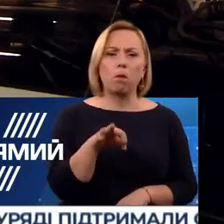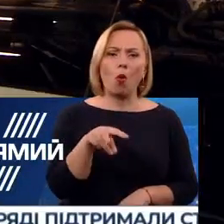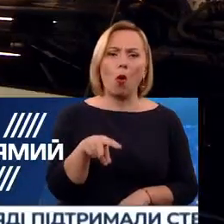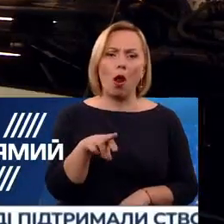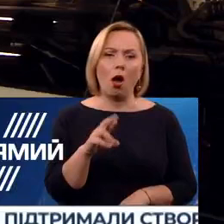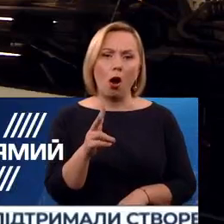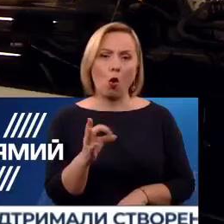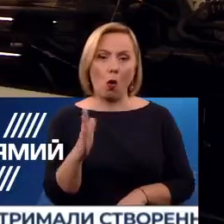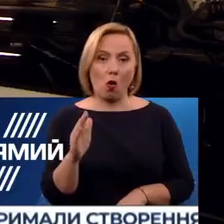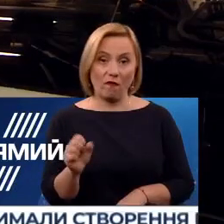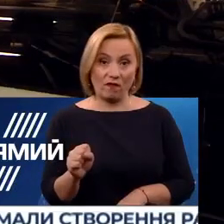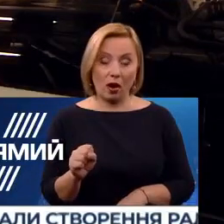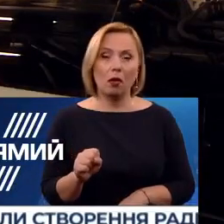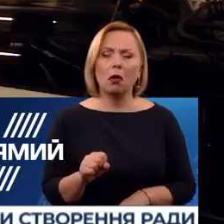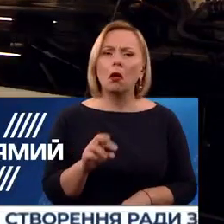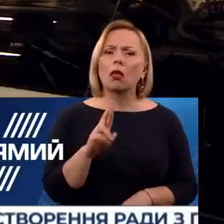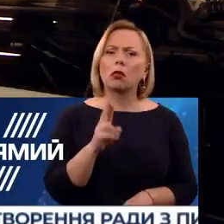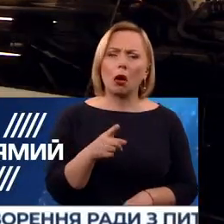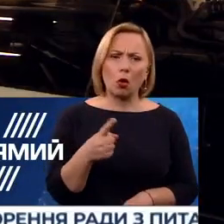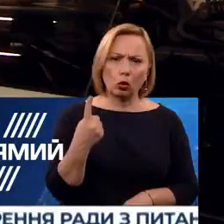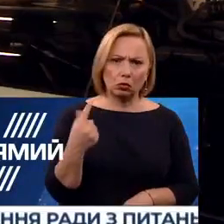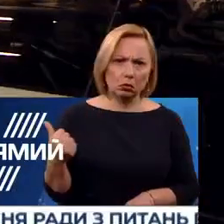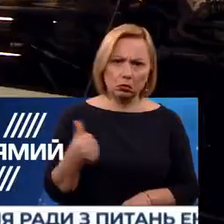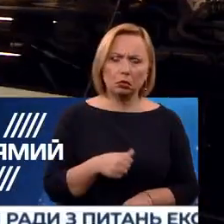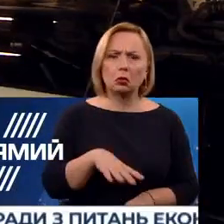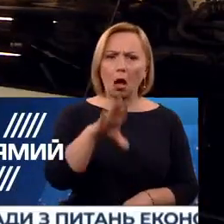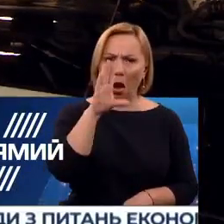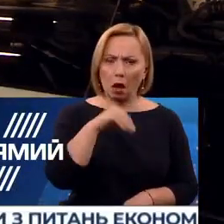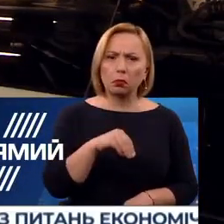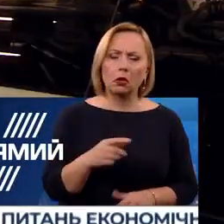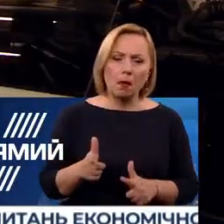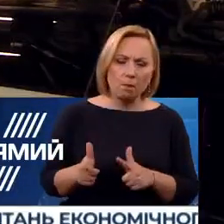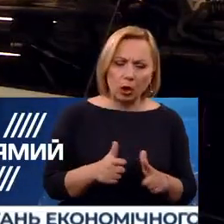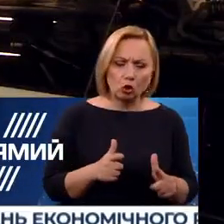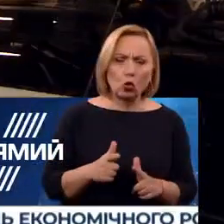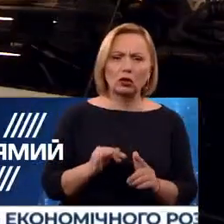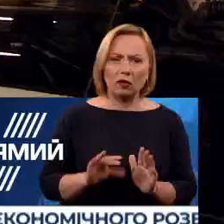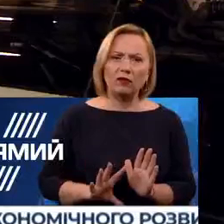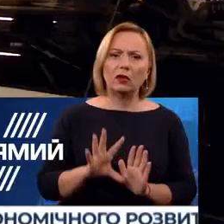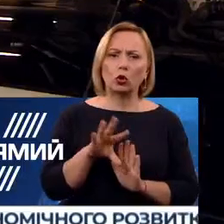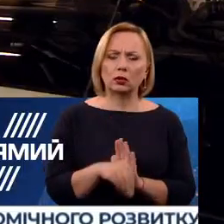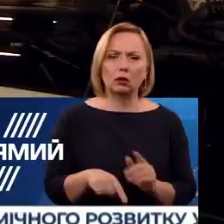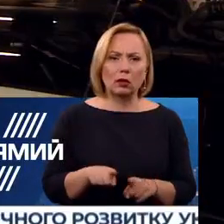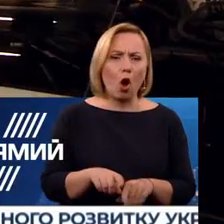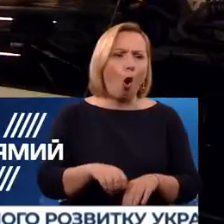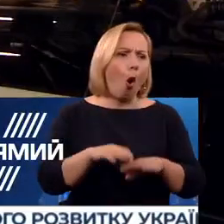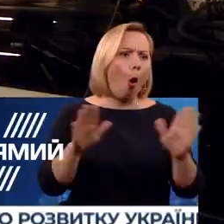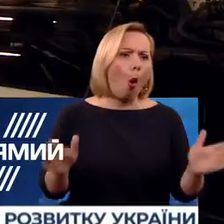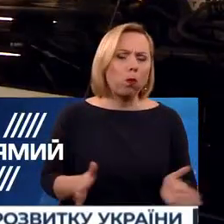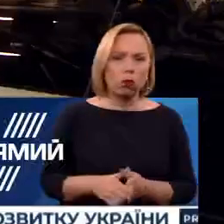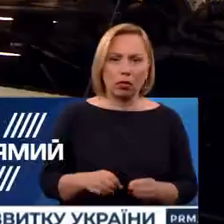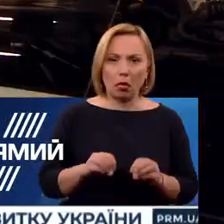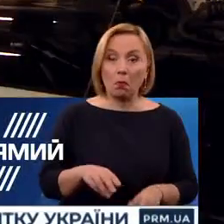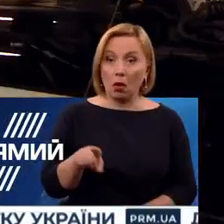ЗМІ, як йому усього за тиждень вдалося зібрати, підготувати і внести на розгляд такий об'єм матеріалу? Я до вас звертаюся,